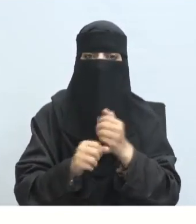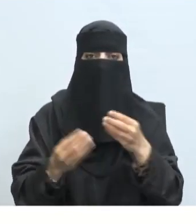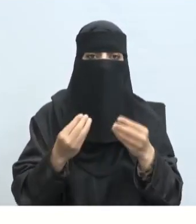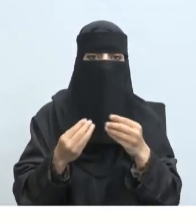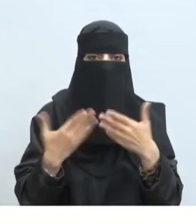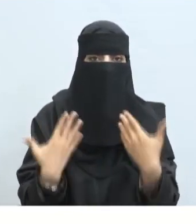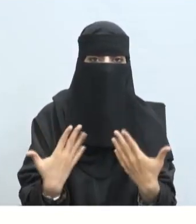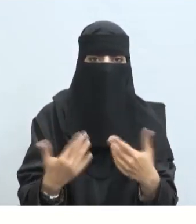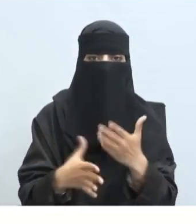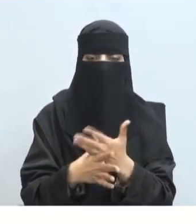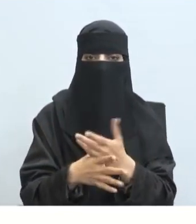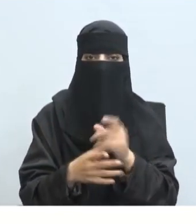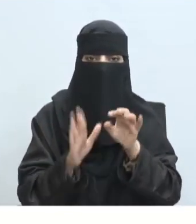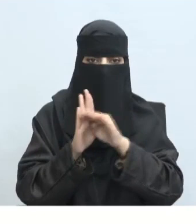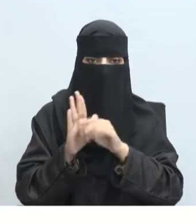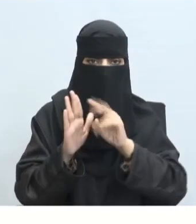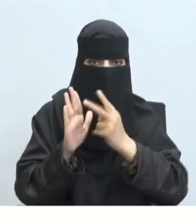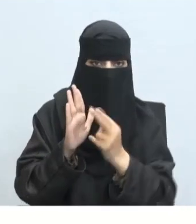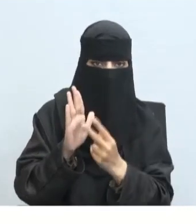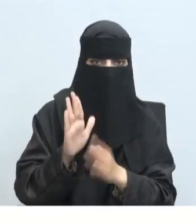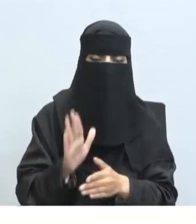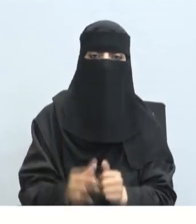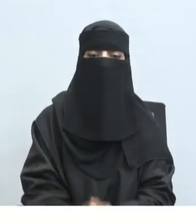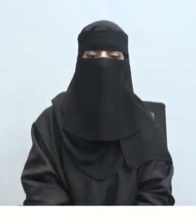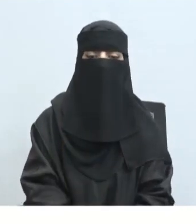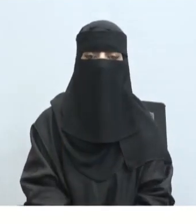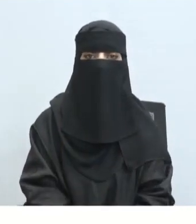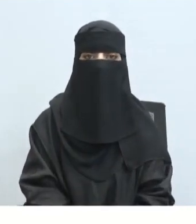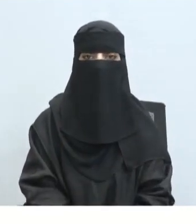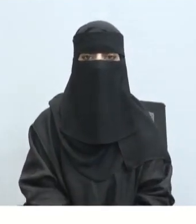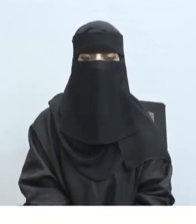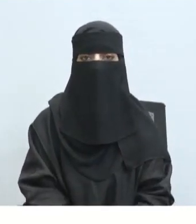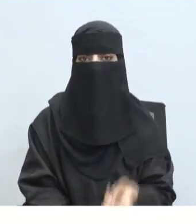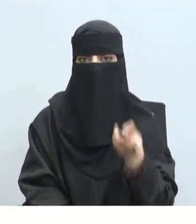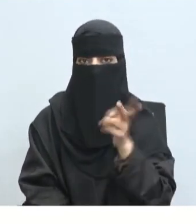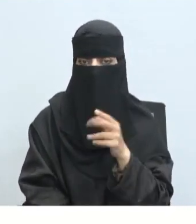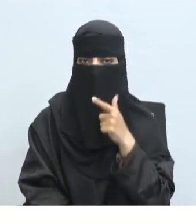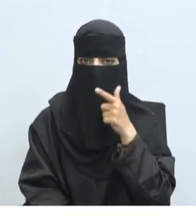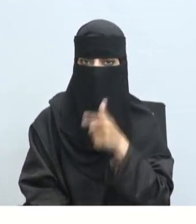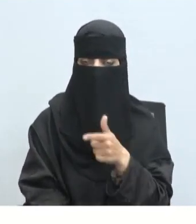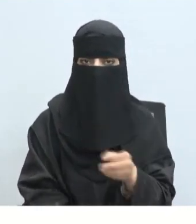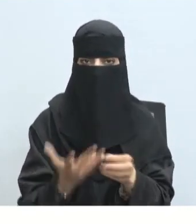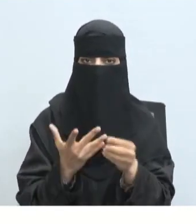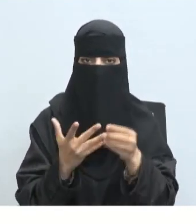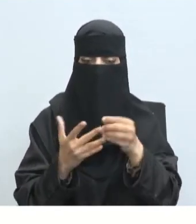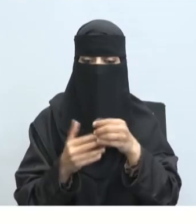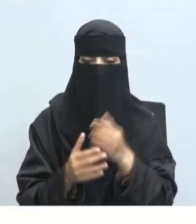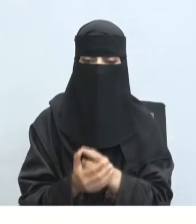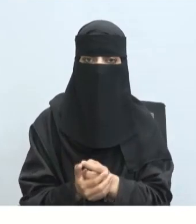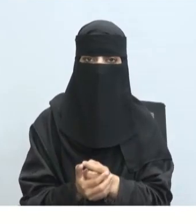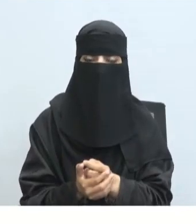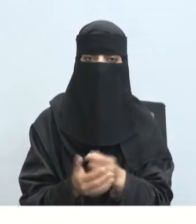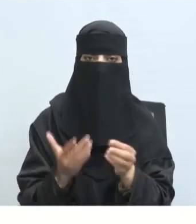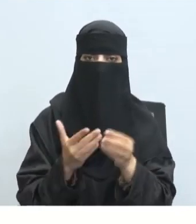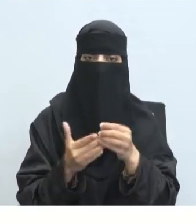في تغيير بعض بنود الفعاليه ذكرنا بعد ذلك مراحل تخطيط الفعاليه ذكرنا